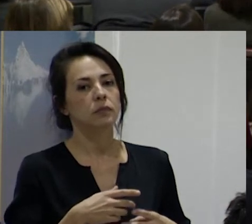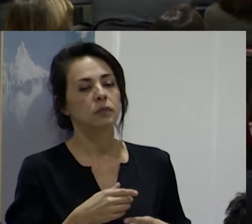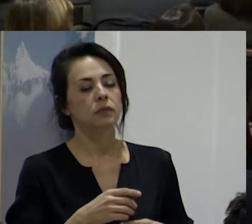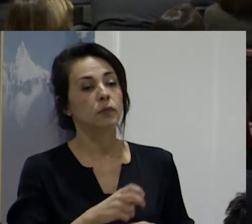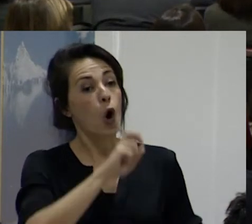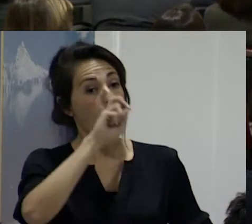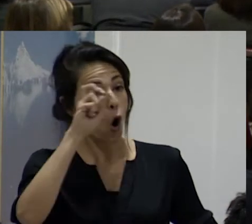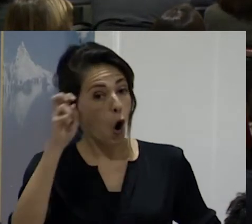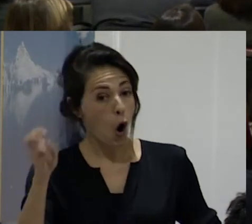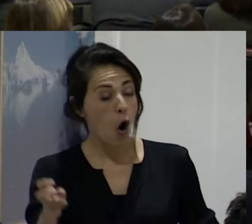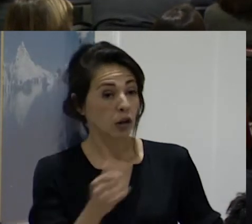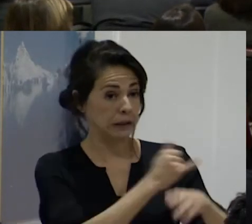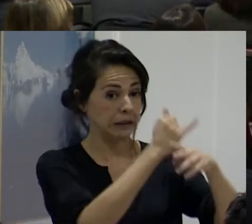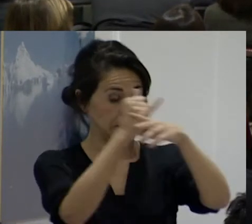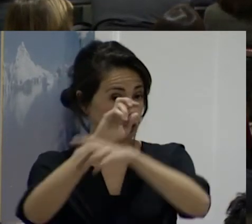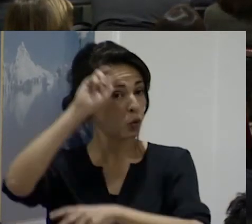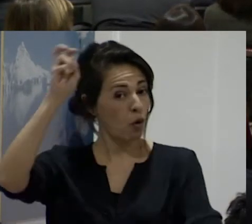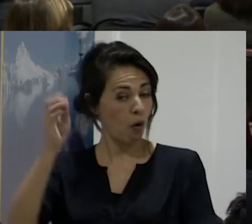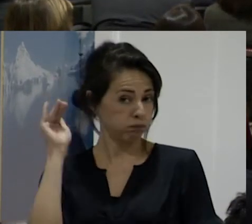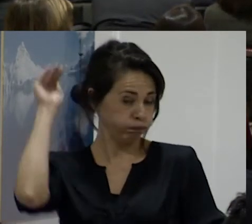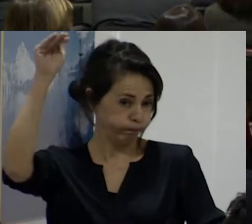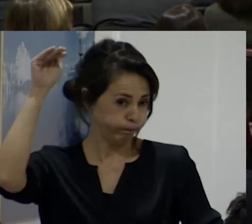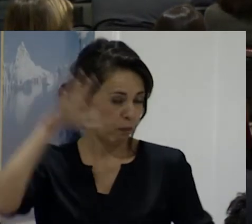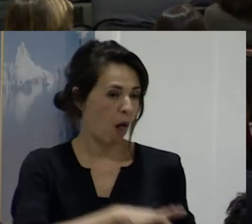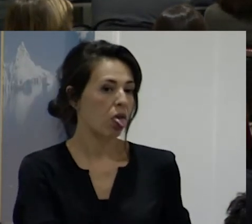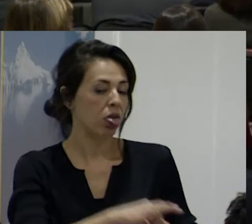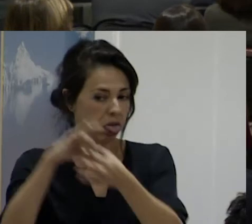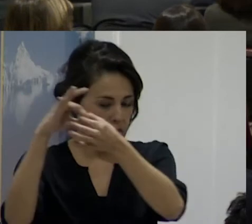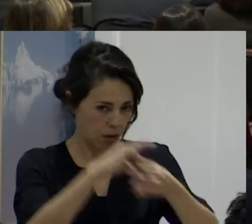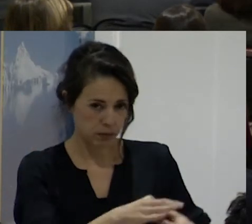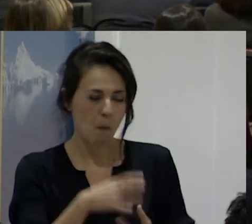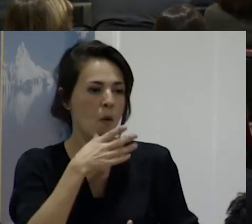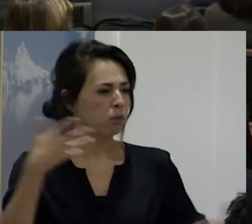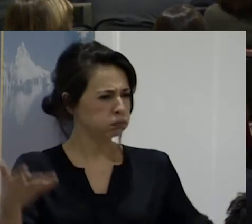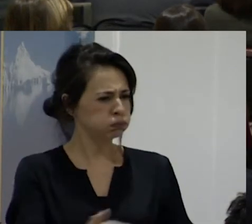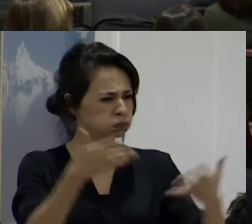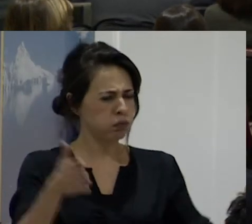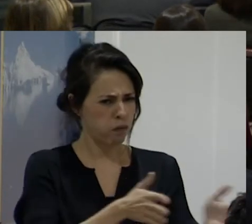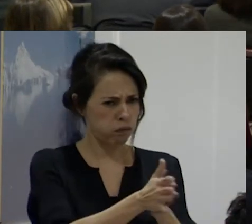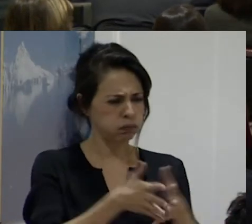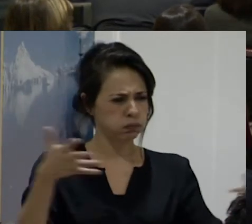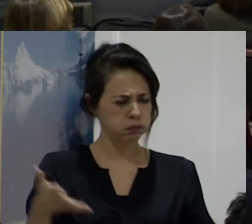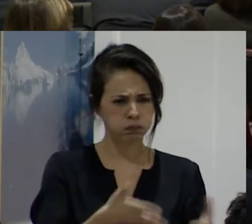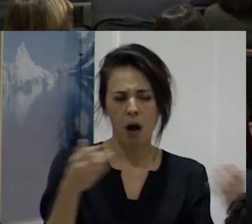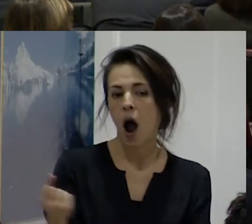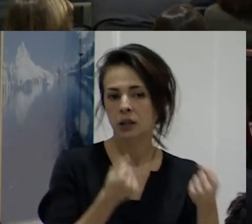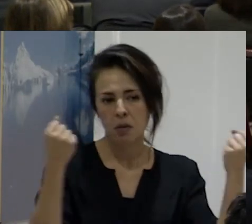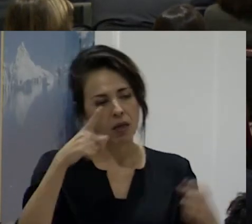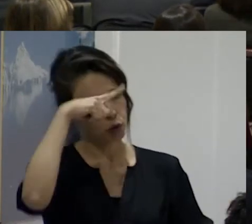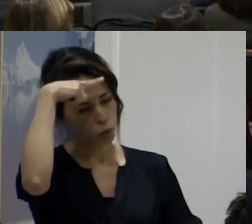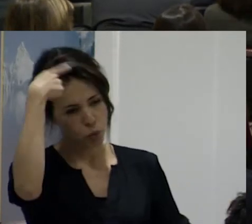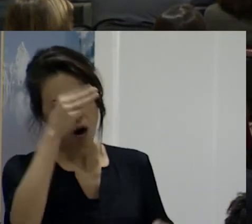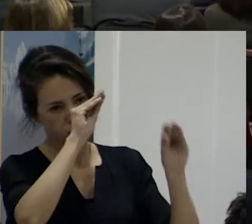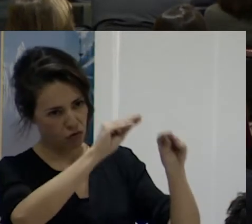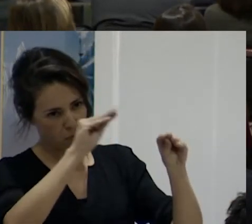altres institucions i entitats per oferir, compartir i impulsar projectes i activitats de caràcter cultural i